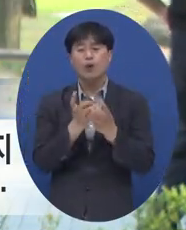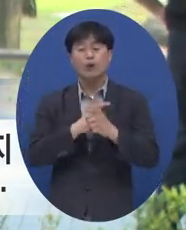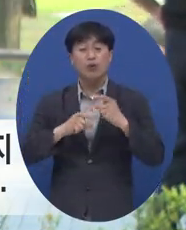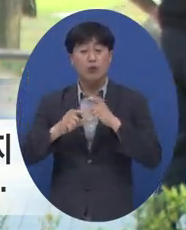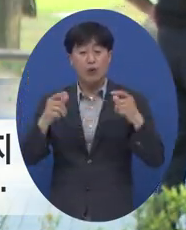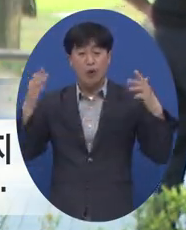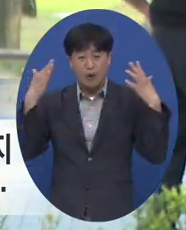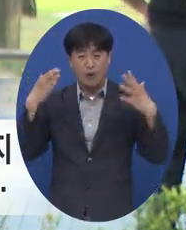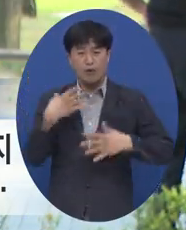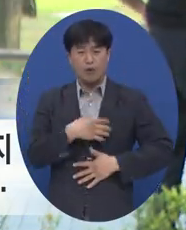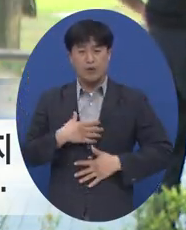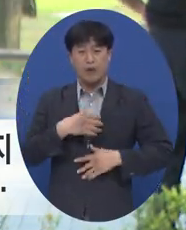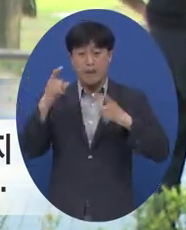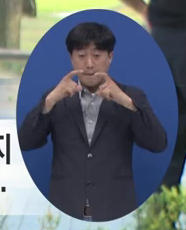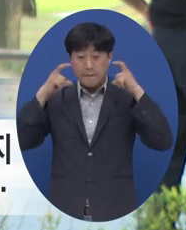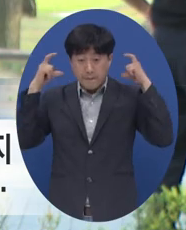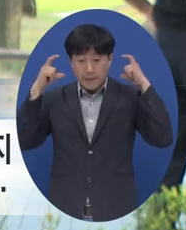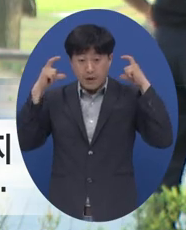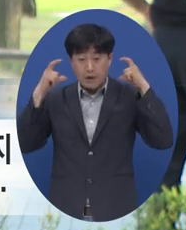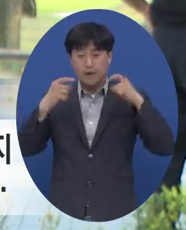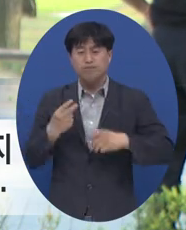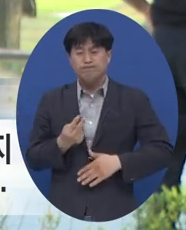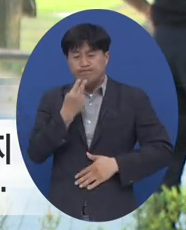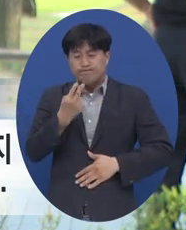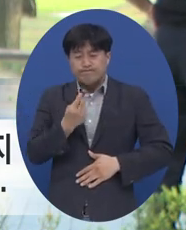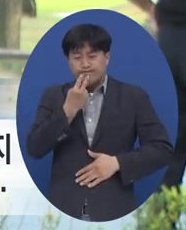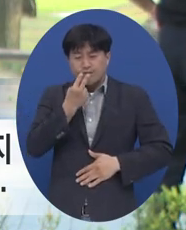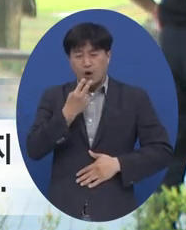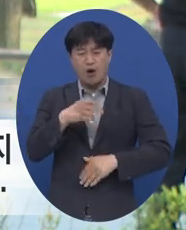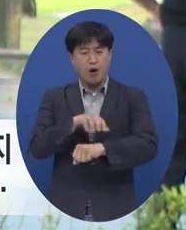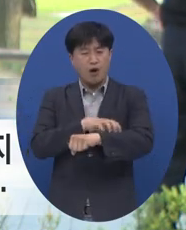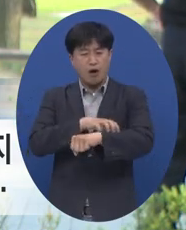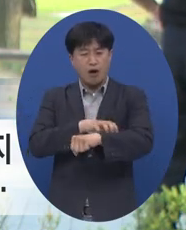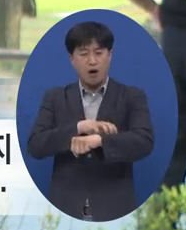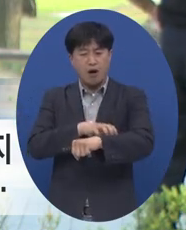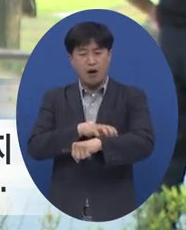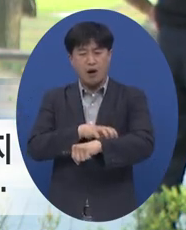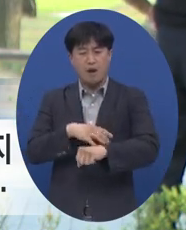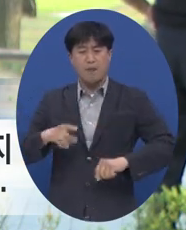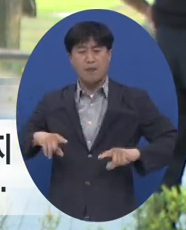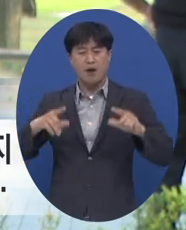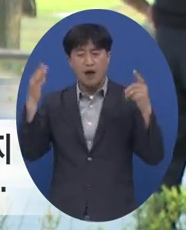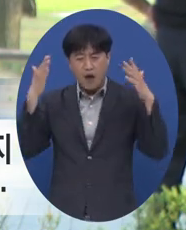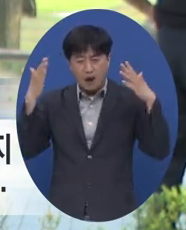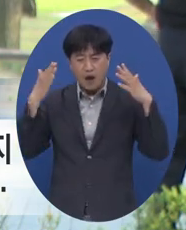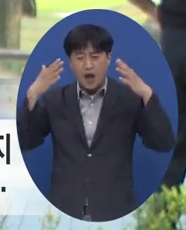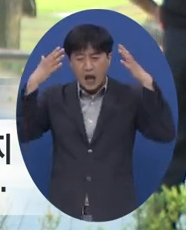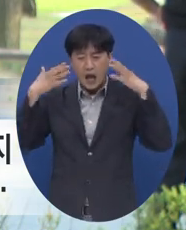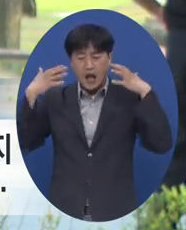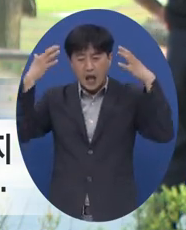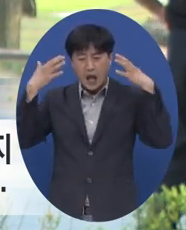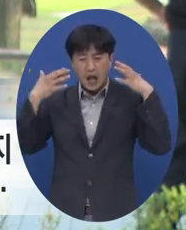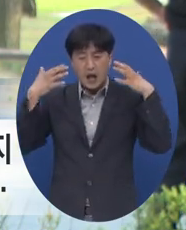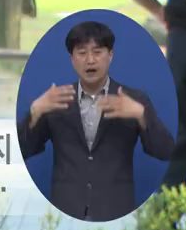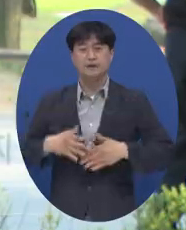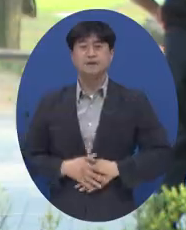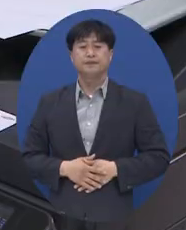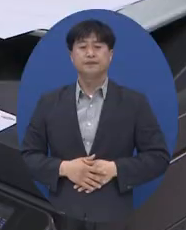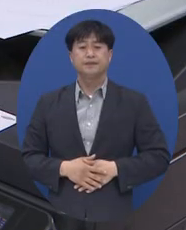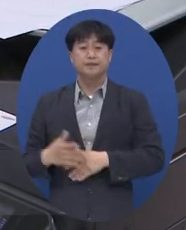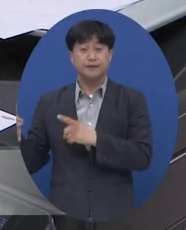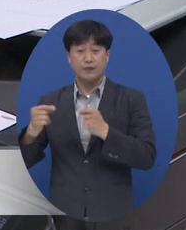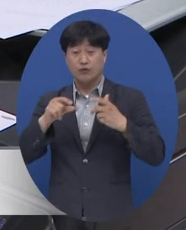한여름에는 더 어떻게 더 더워질지 걱정되고, 마스크 끼고 있으면 숨쉴때 불편하고 날이 더우니까 땀도